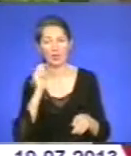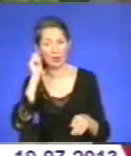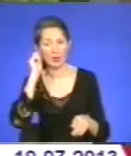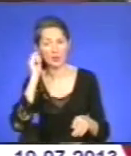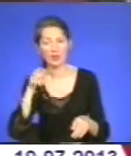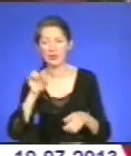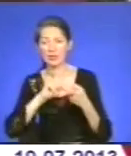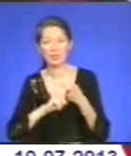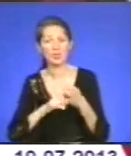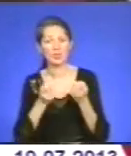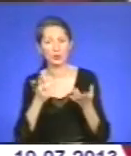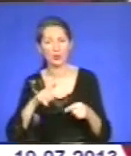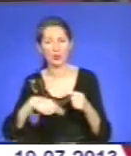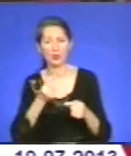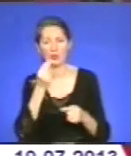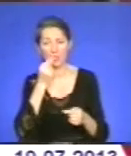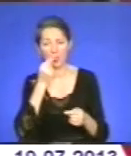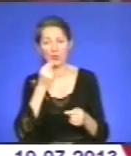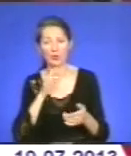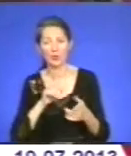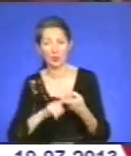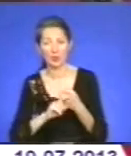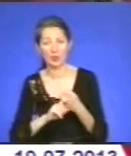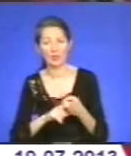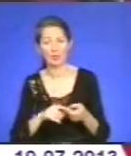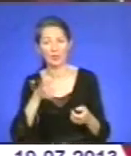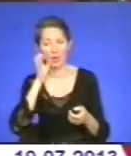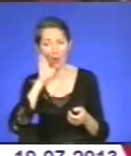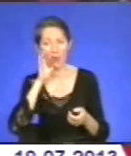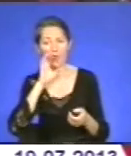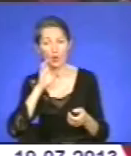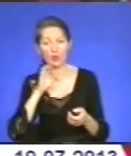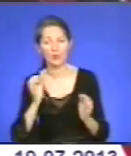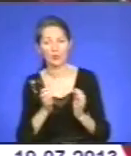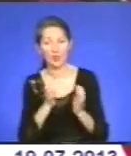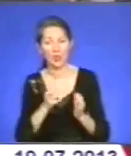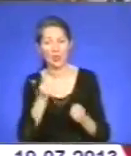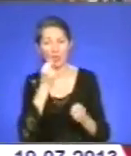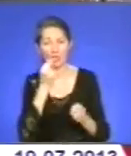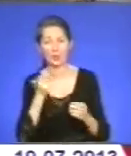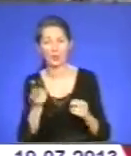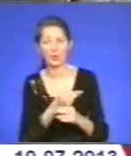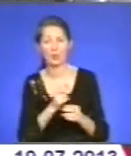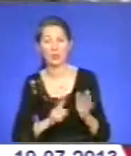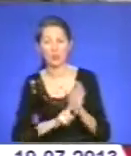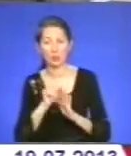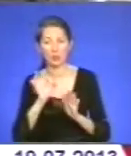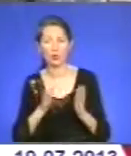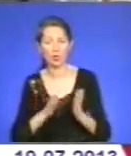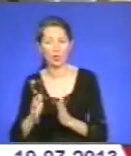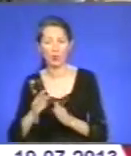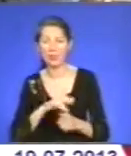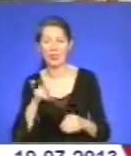забруднених продуктів харчування, питної води, зберігання харчових продуктів без належного температурного режиму, недотримання елементарних